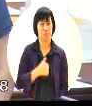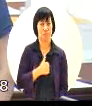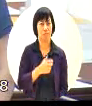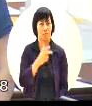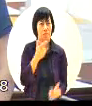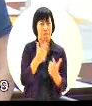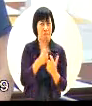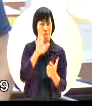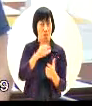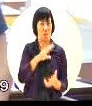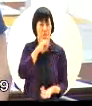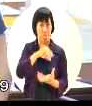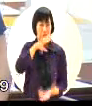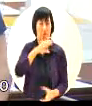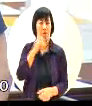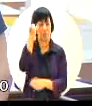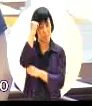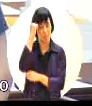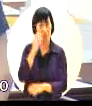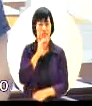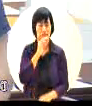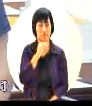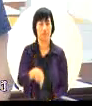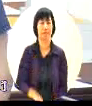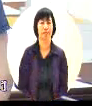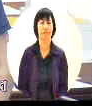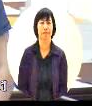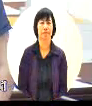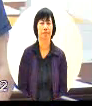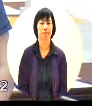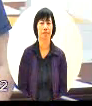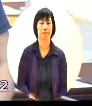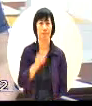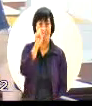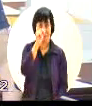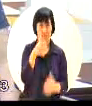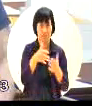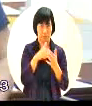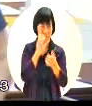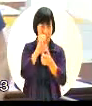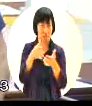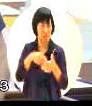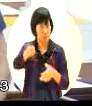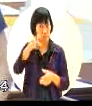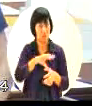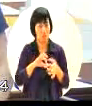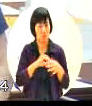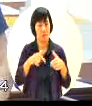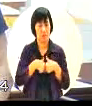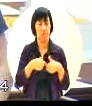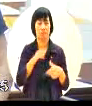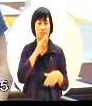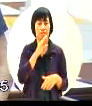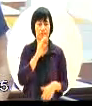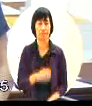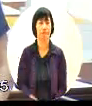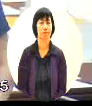来住。啊，咱请叫咱局长遮吼，爱特别去关心一下。啊，